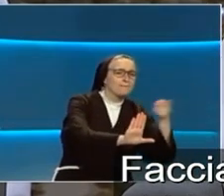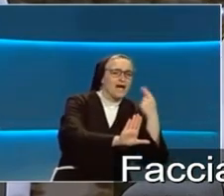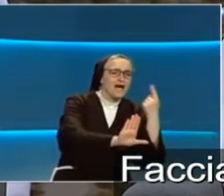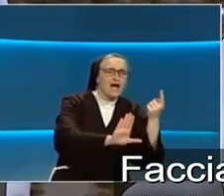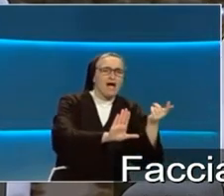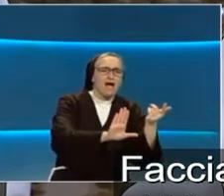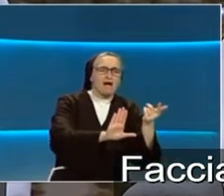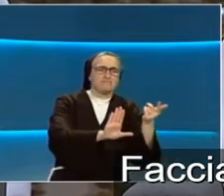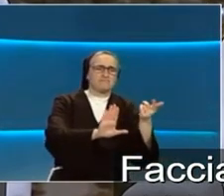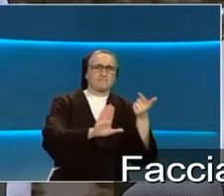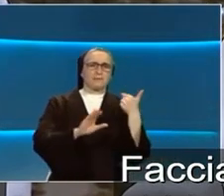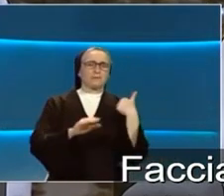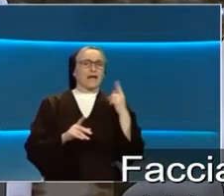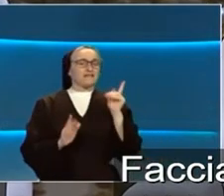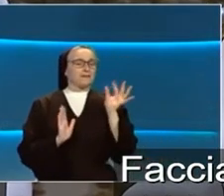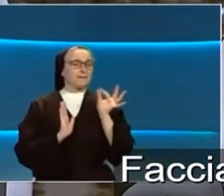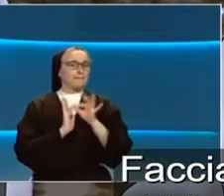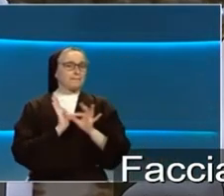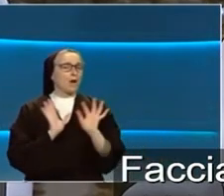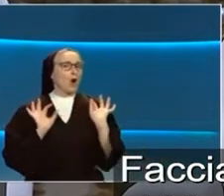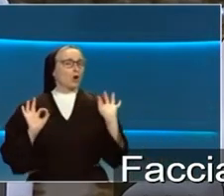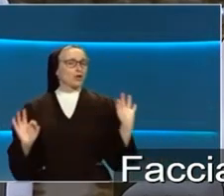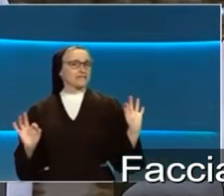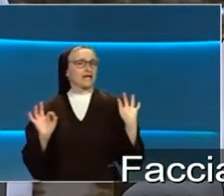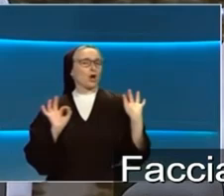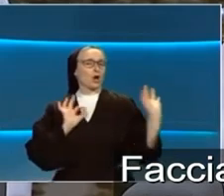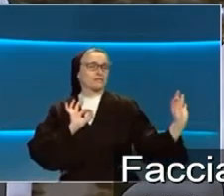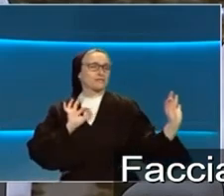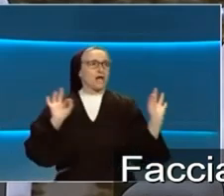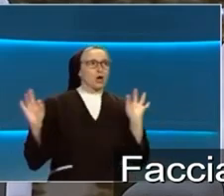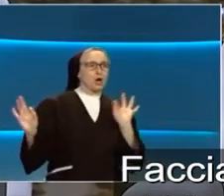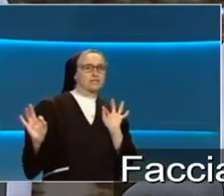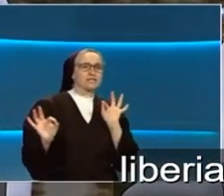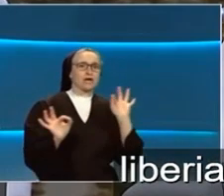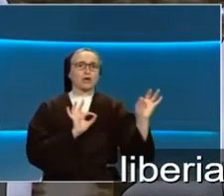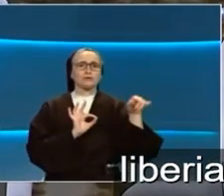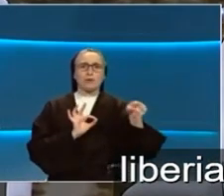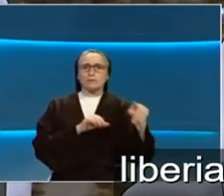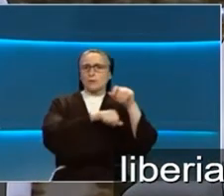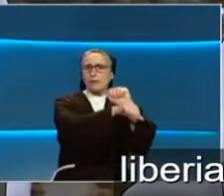그분을 가두었던 형식에서 자유롭게 해드립시다.